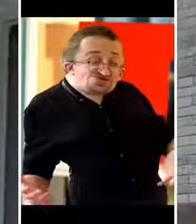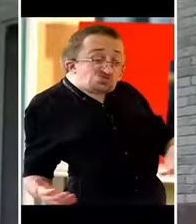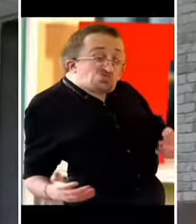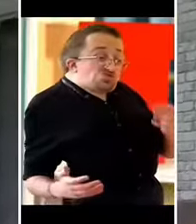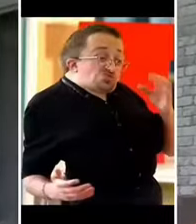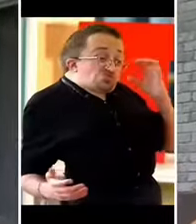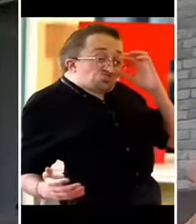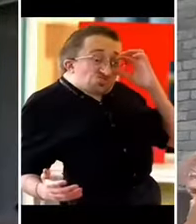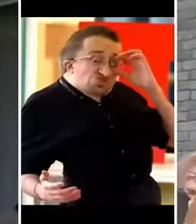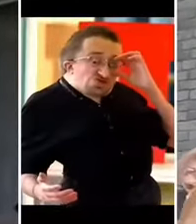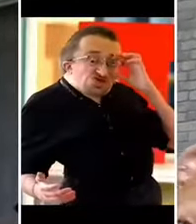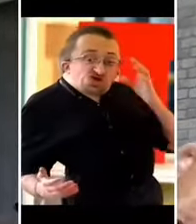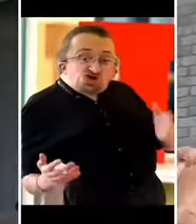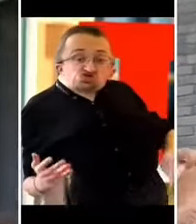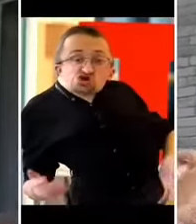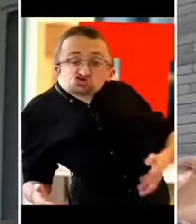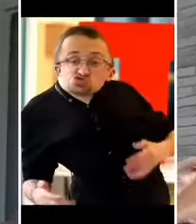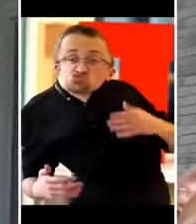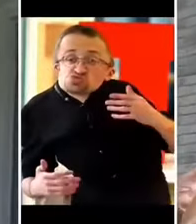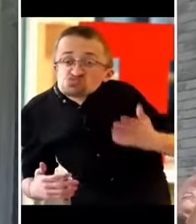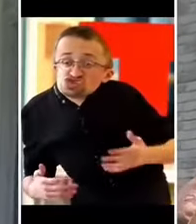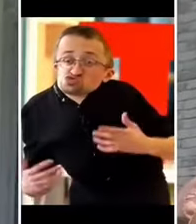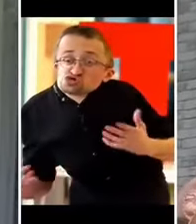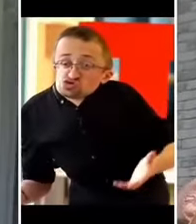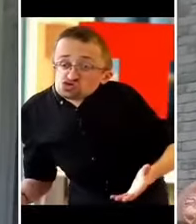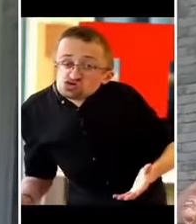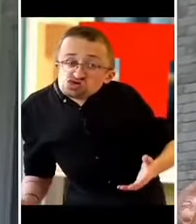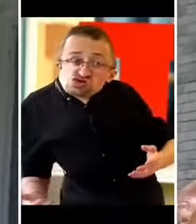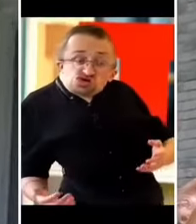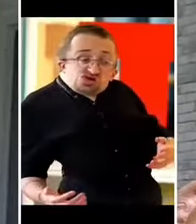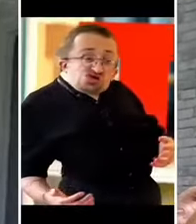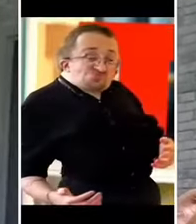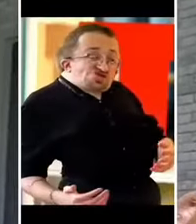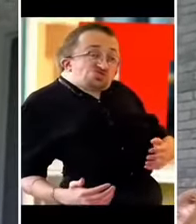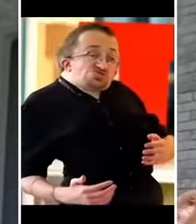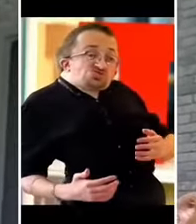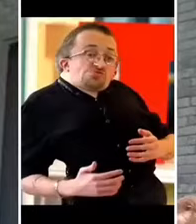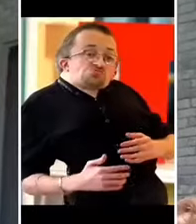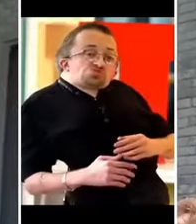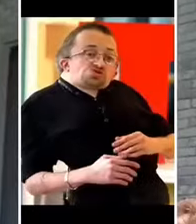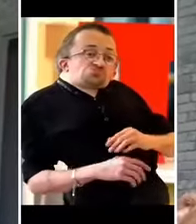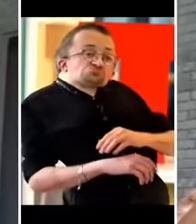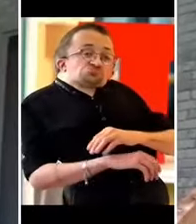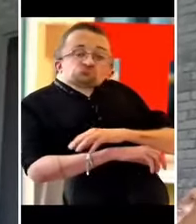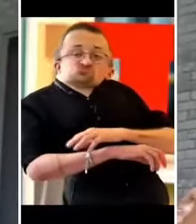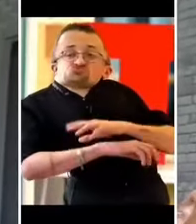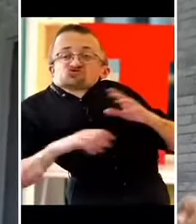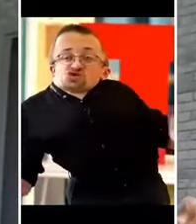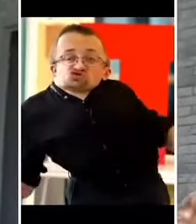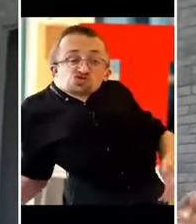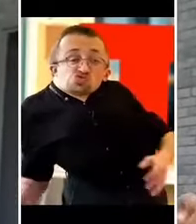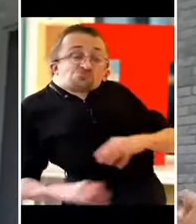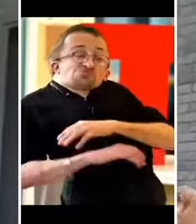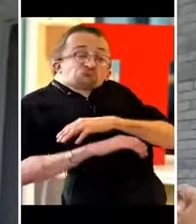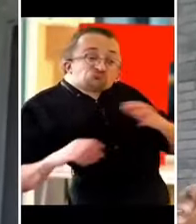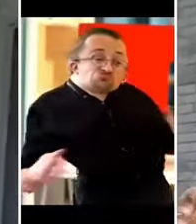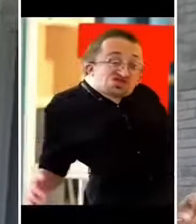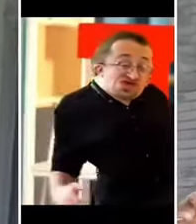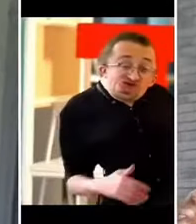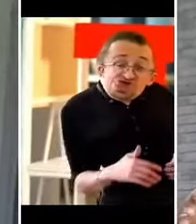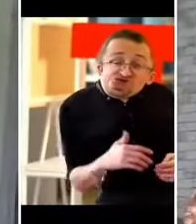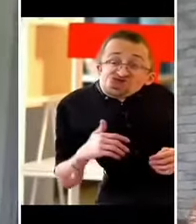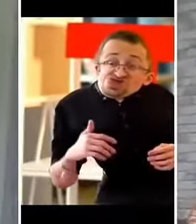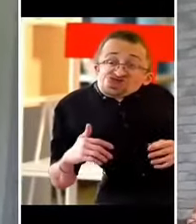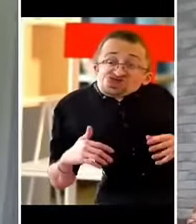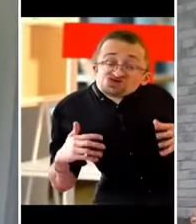très difficiles où on a des problèmes de santé, d'argent, de famille, de cœur. Et parfois, on a l'impression qu'on ne s'en sortira jamais. On ne voit pas le bout du